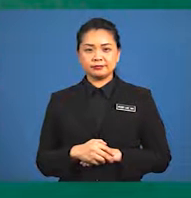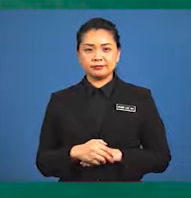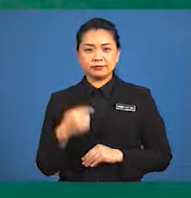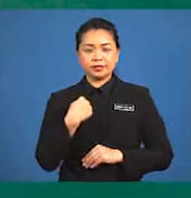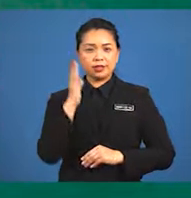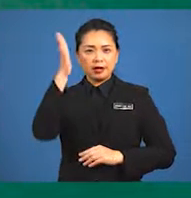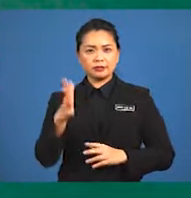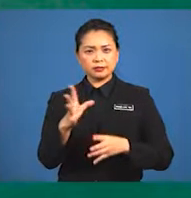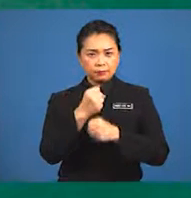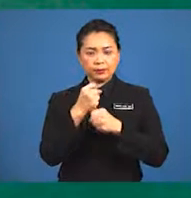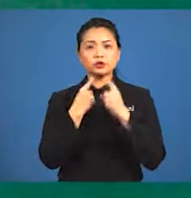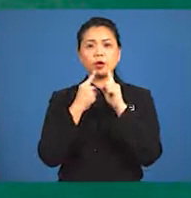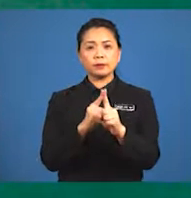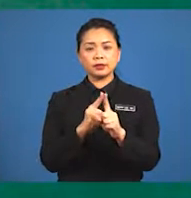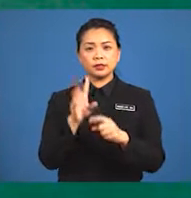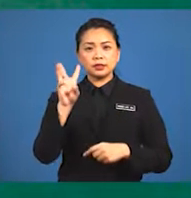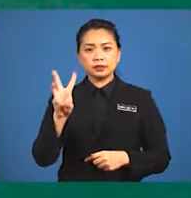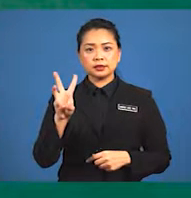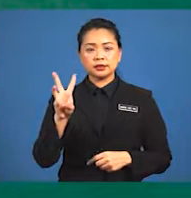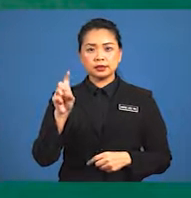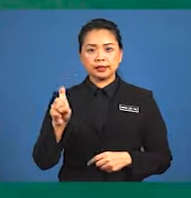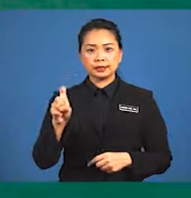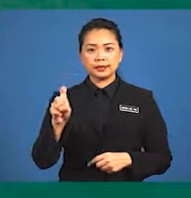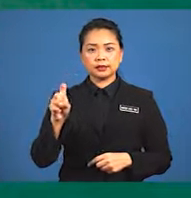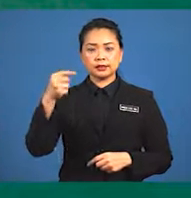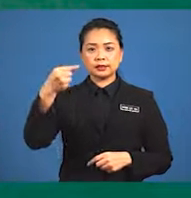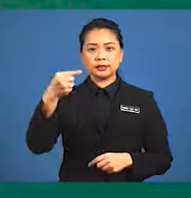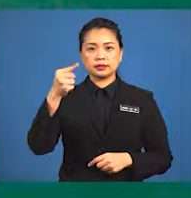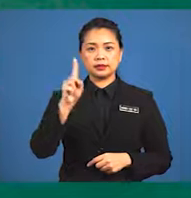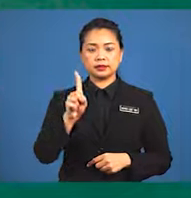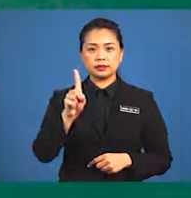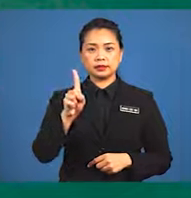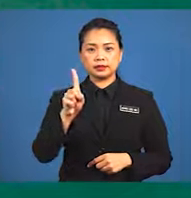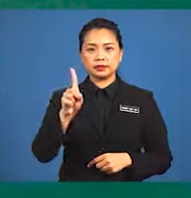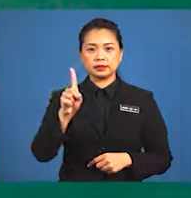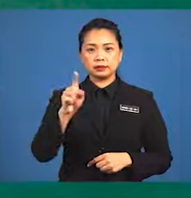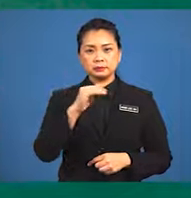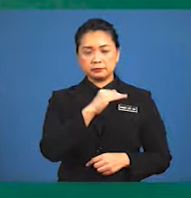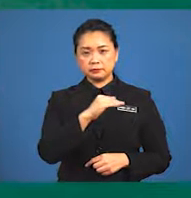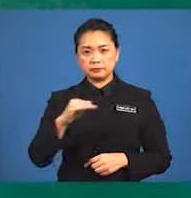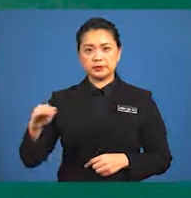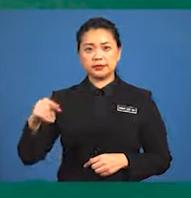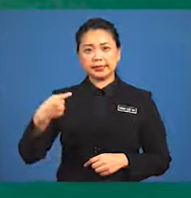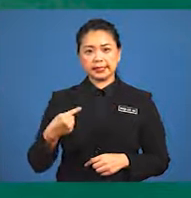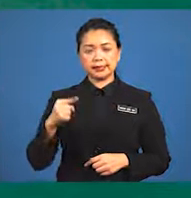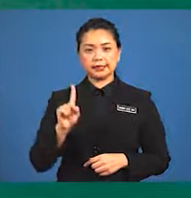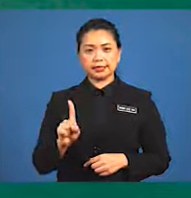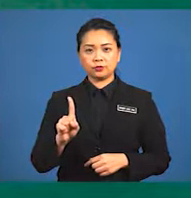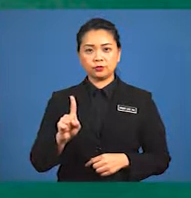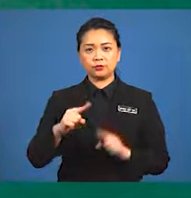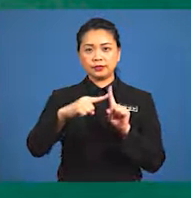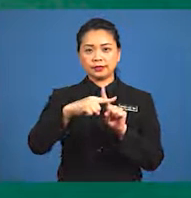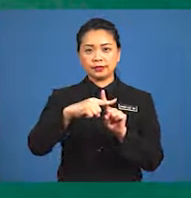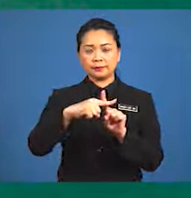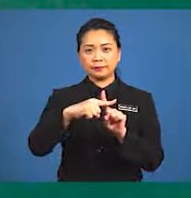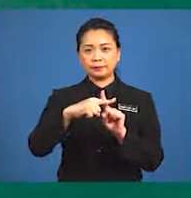Kita akan dapat jawapan 6x kuasa negatif 1 per negatif